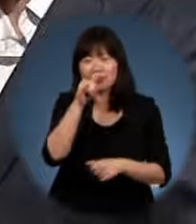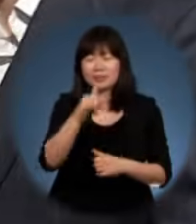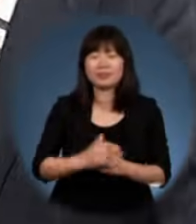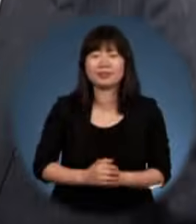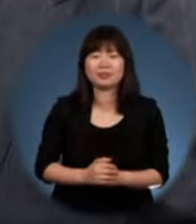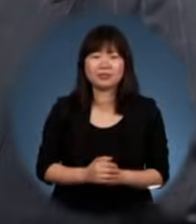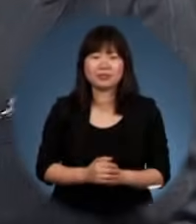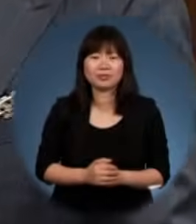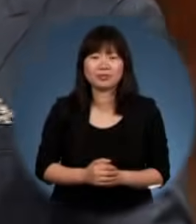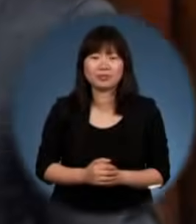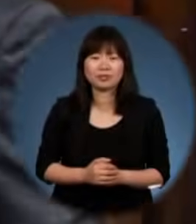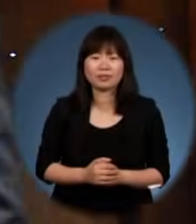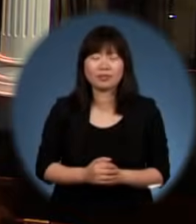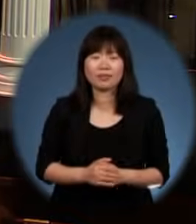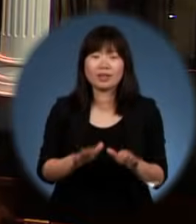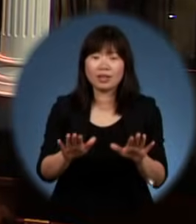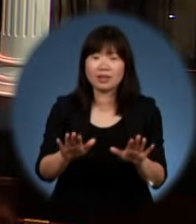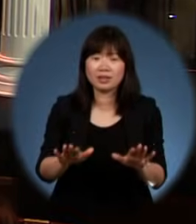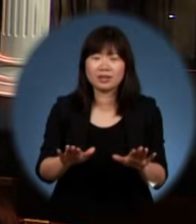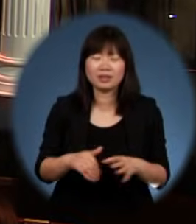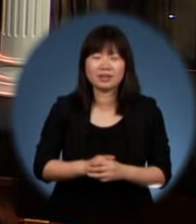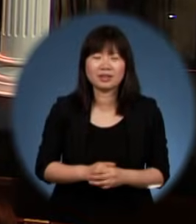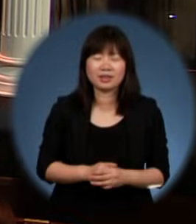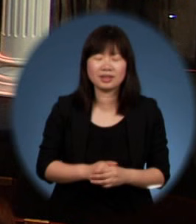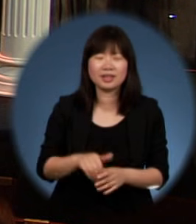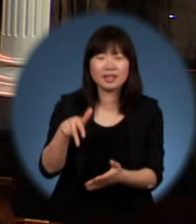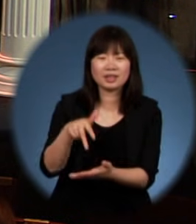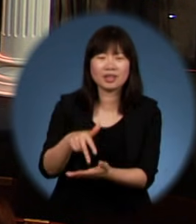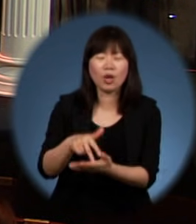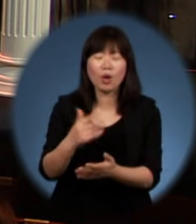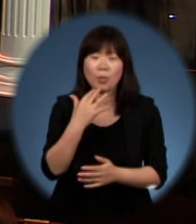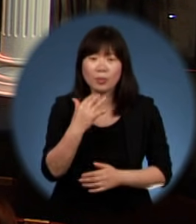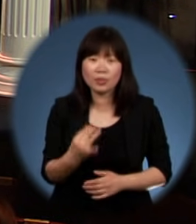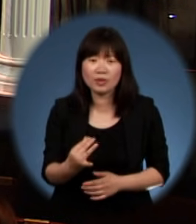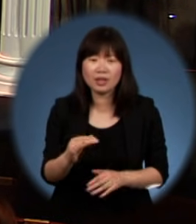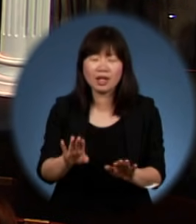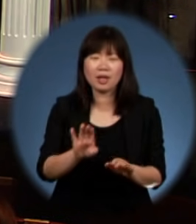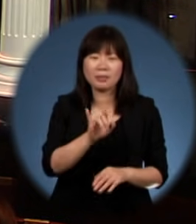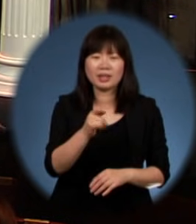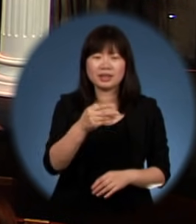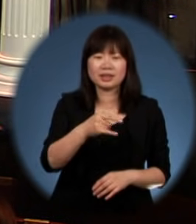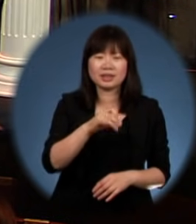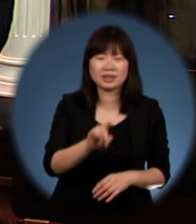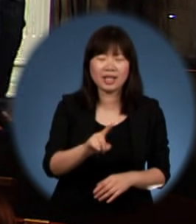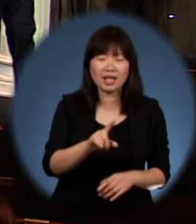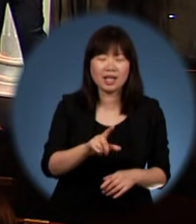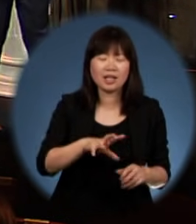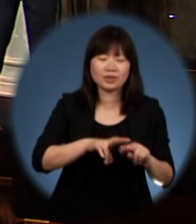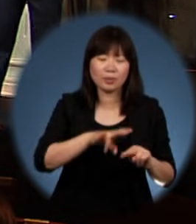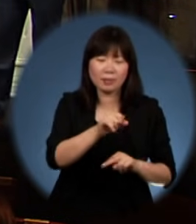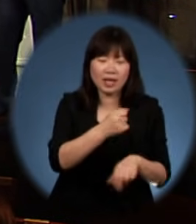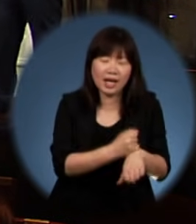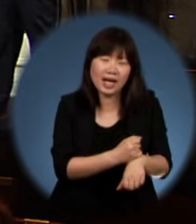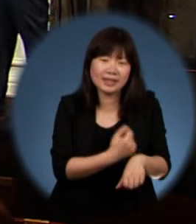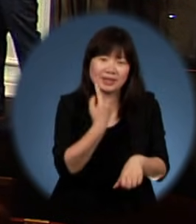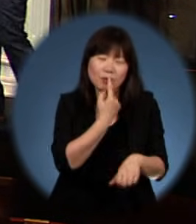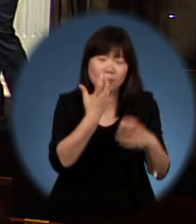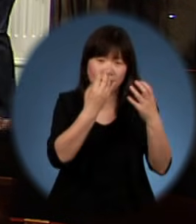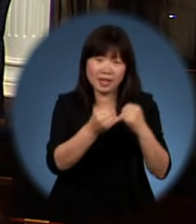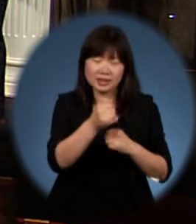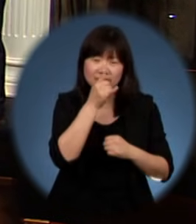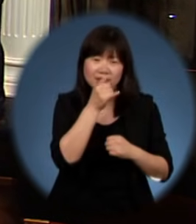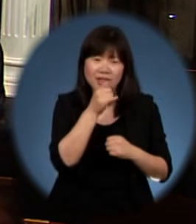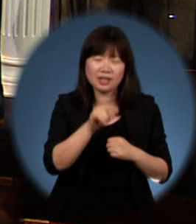것이죠 자 당시 에요 물론 페르시아를 정보 해야 한다는 그런 이름이 많았습니다